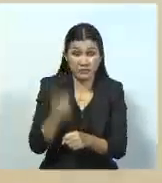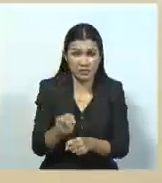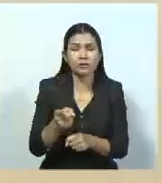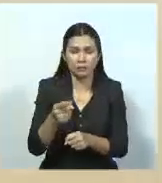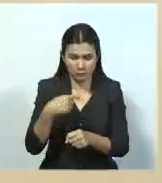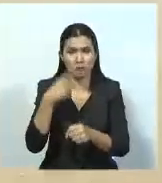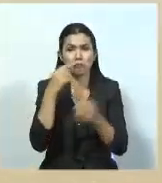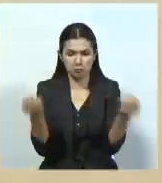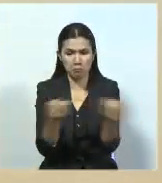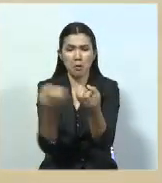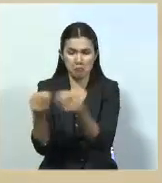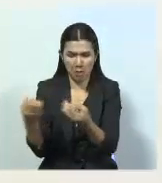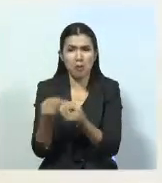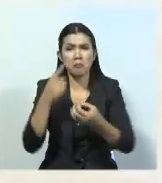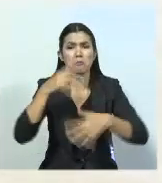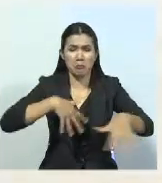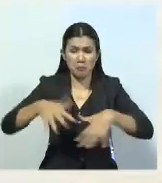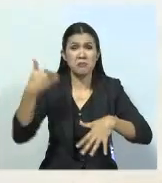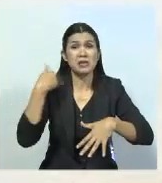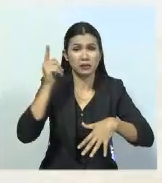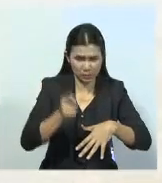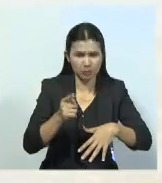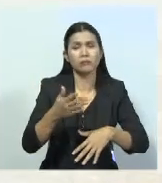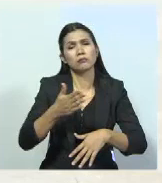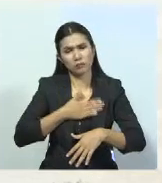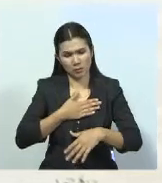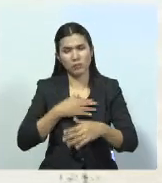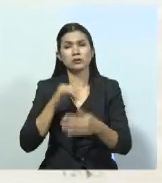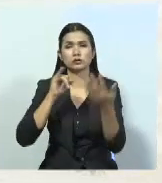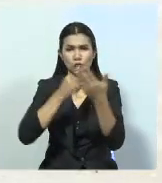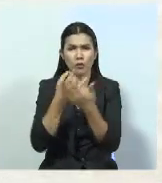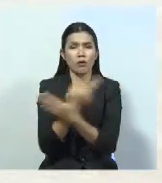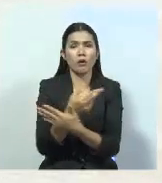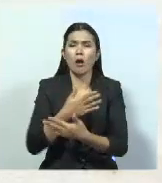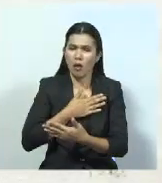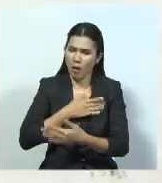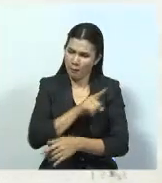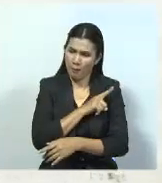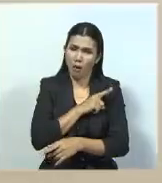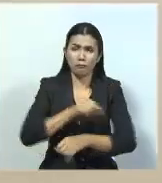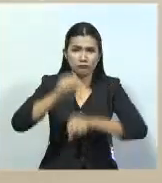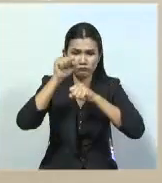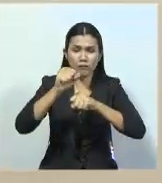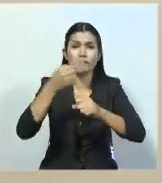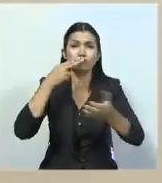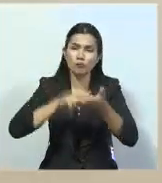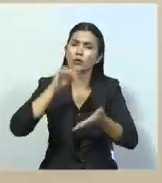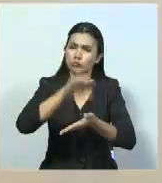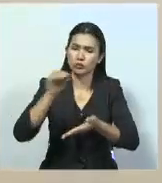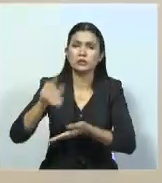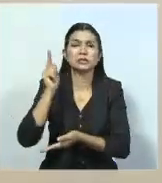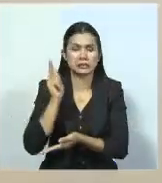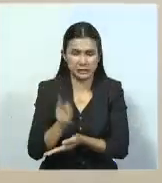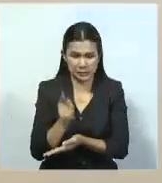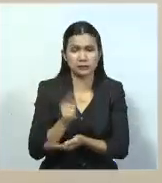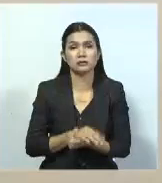จะมีผลกระทบที่เกี่ยวกับประชาชนเนี่ยยืนยันเลยนะคะว่าทางจังหวัดจะประกาศเป็นหนังสือราชการให้ทราบโด